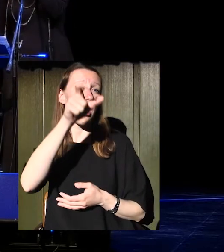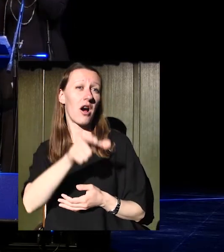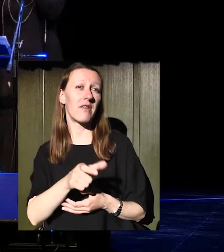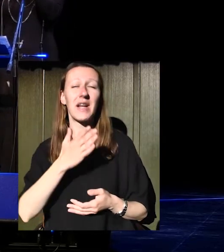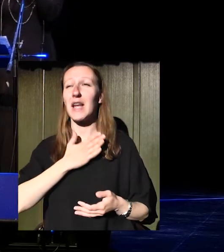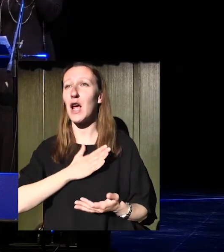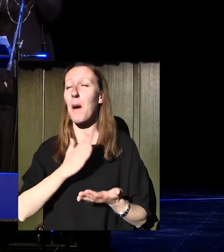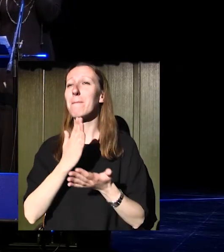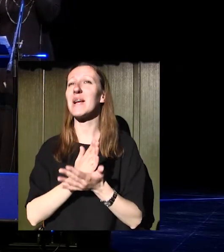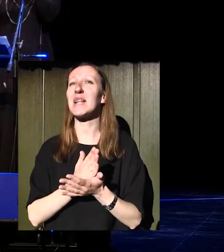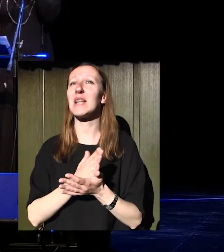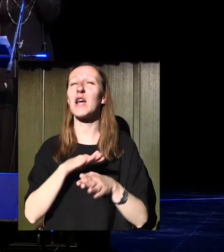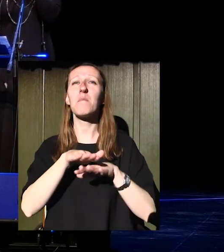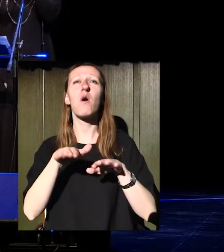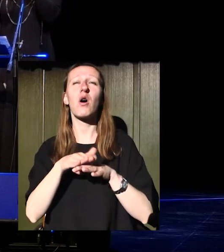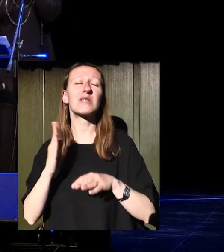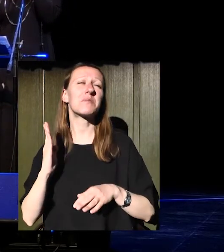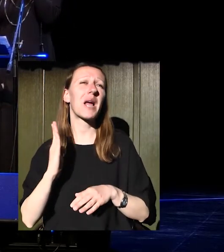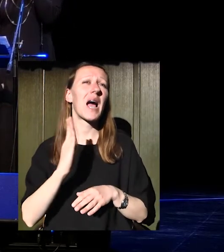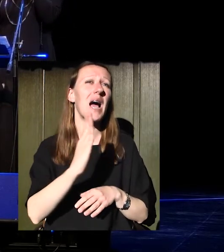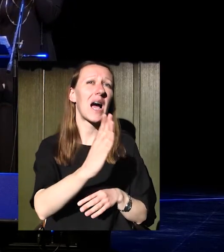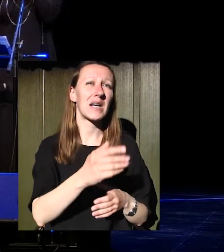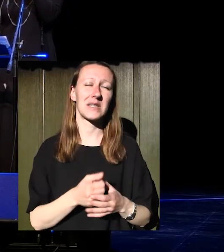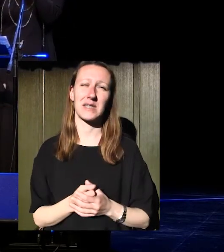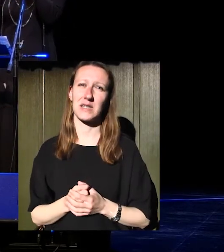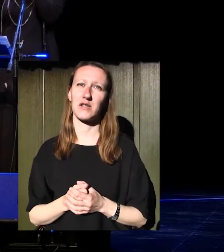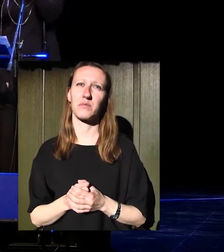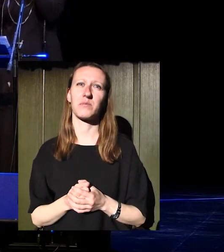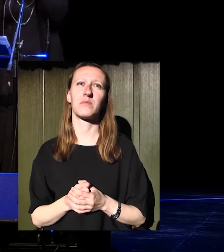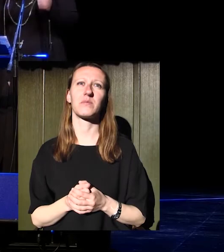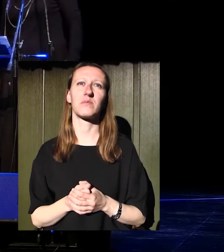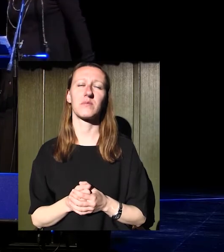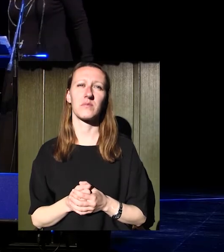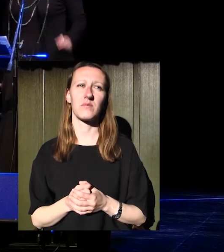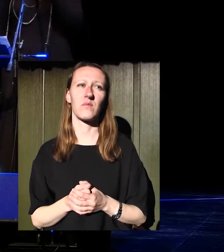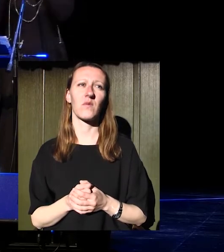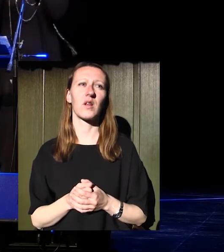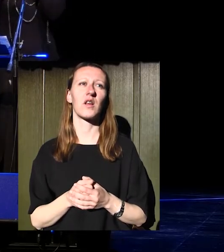Kad je čovjek htio biti morski pas.